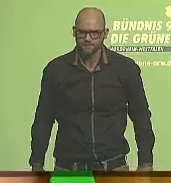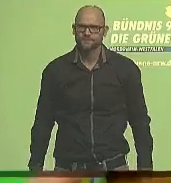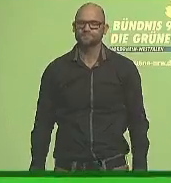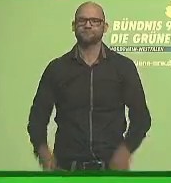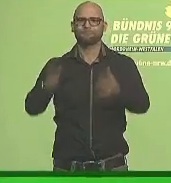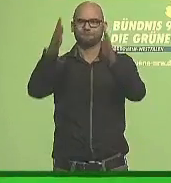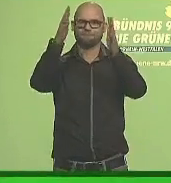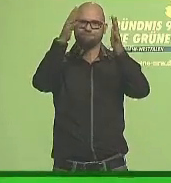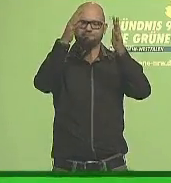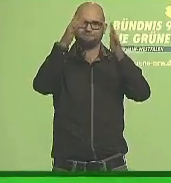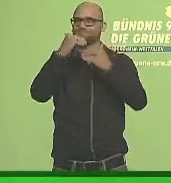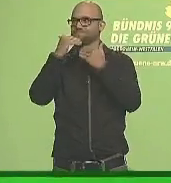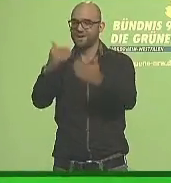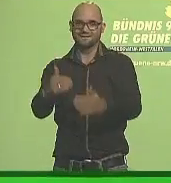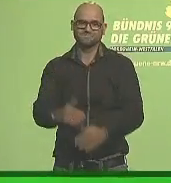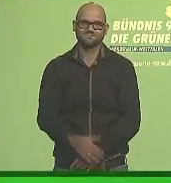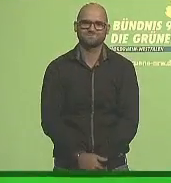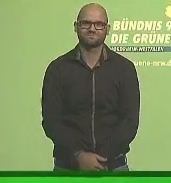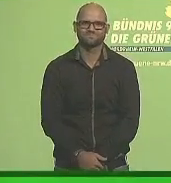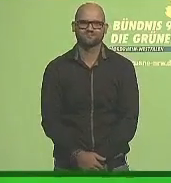Danke.